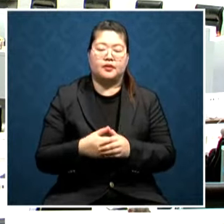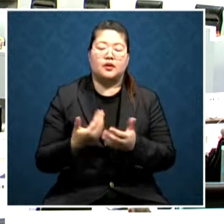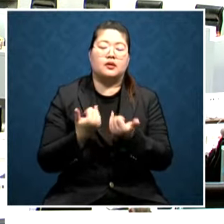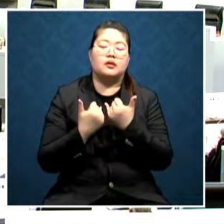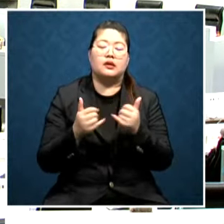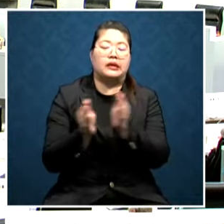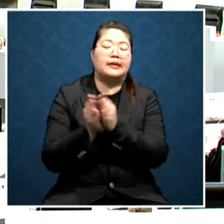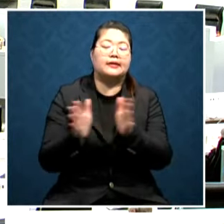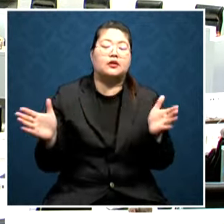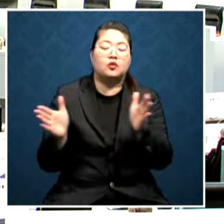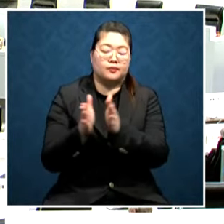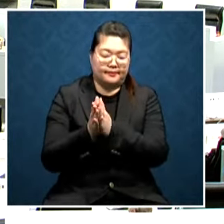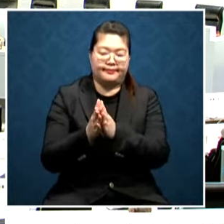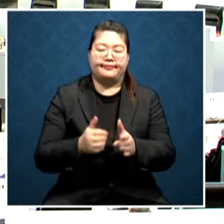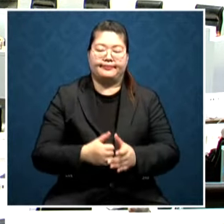นนได้ครับ